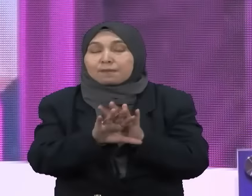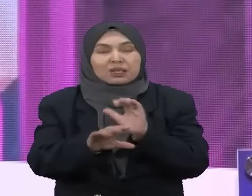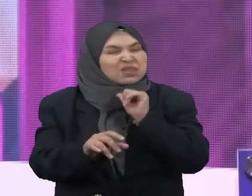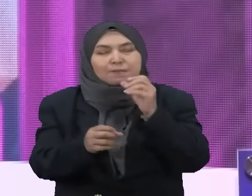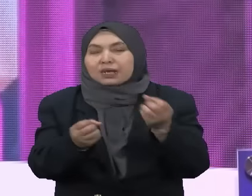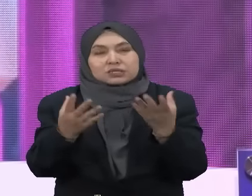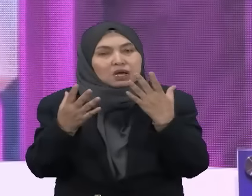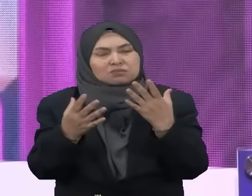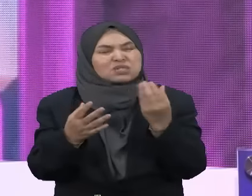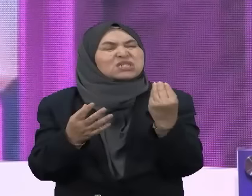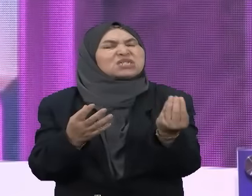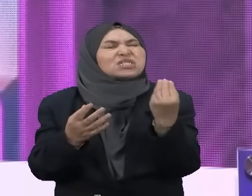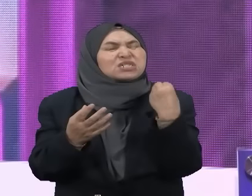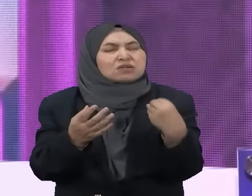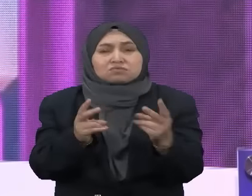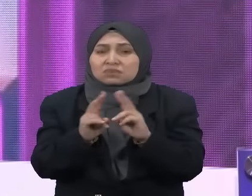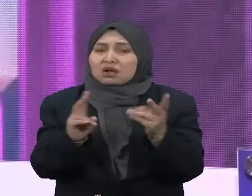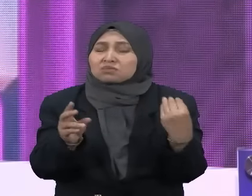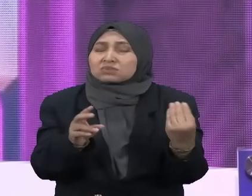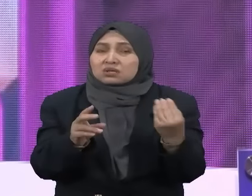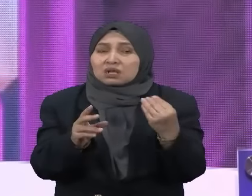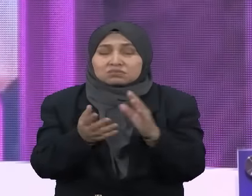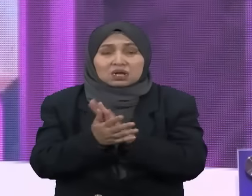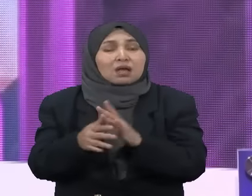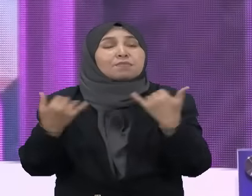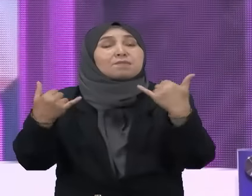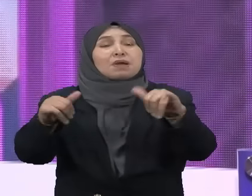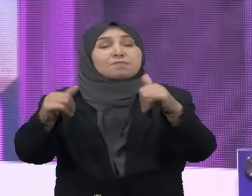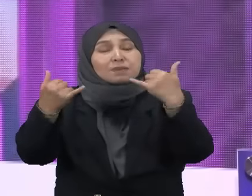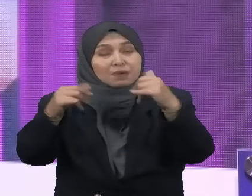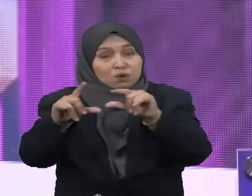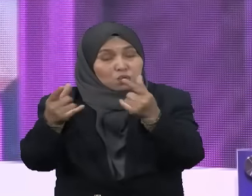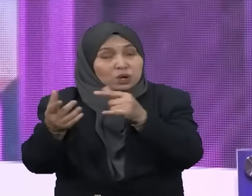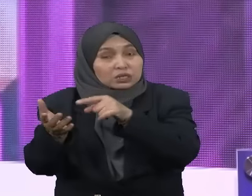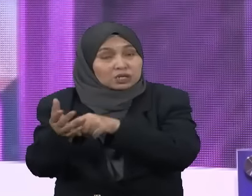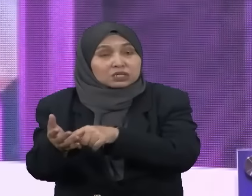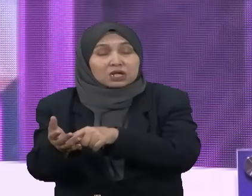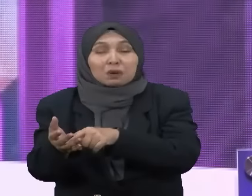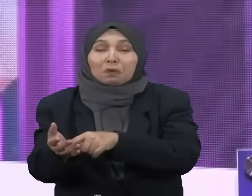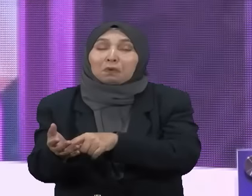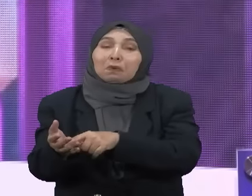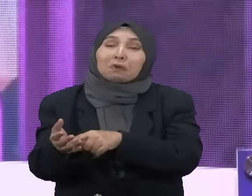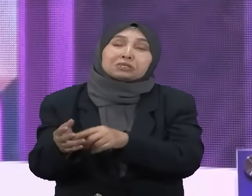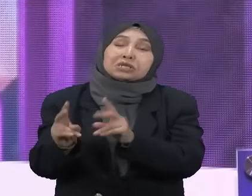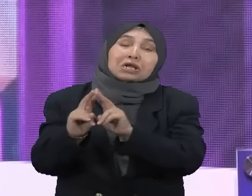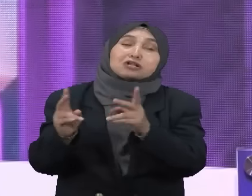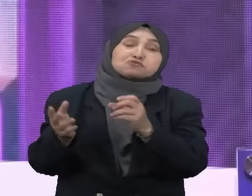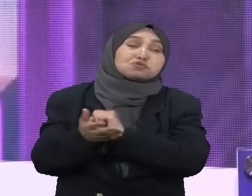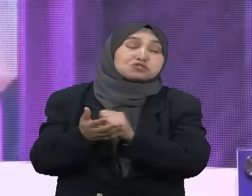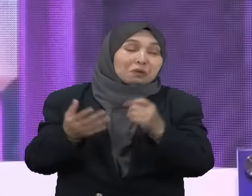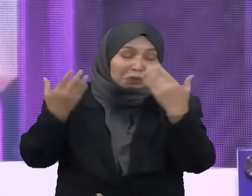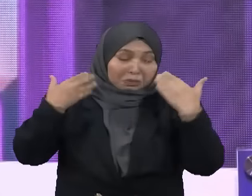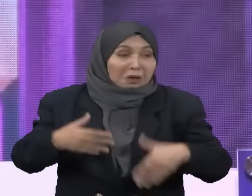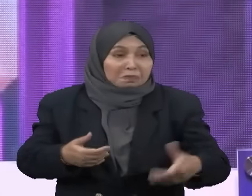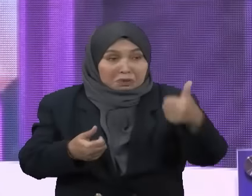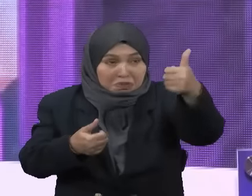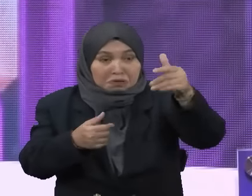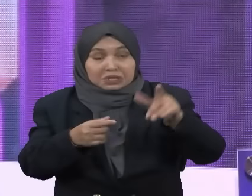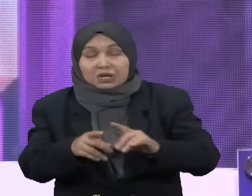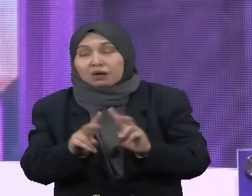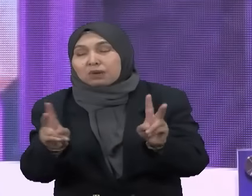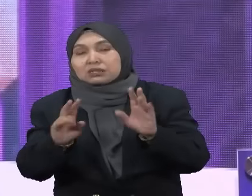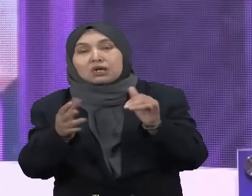ramai, sangat-sangat sedikit. Ya? Jadi mereka mempermainkan golongan ini, kata golongan ini bajet suci. Ingat mereka, diri mereka bagus. Dan kita